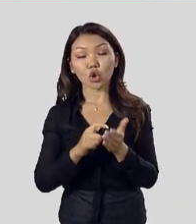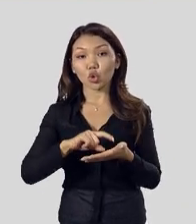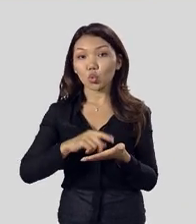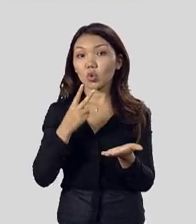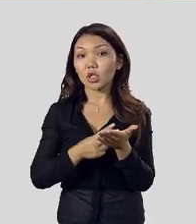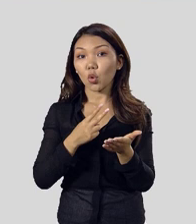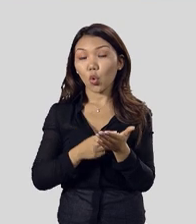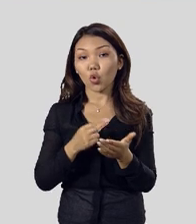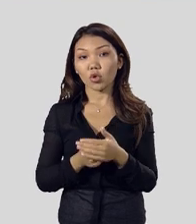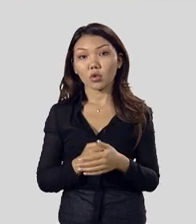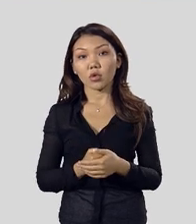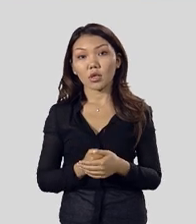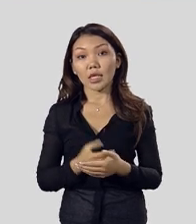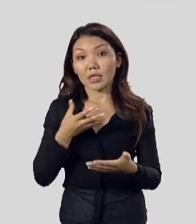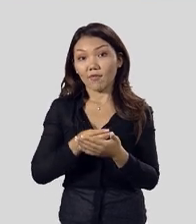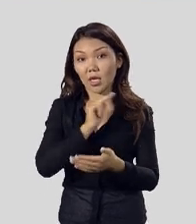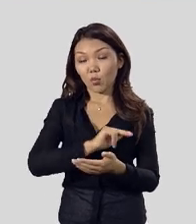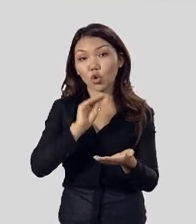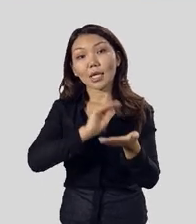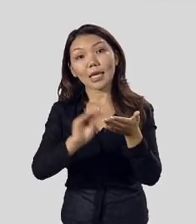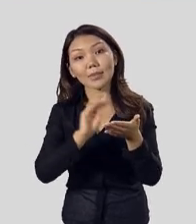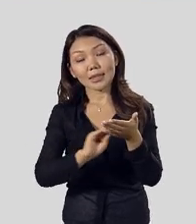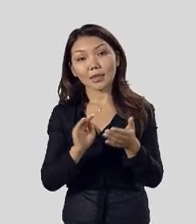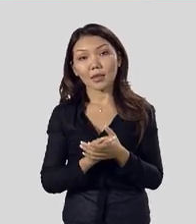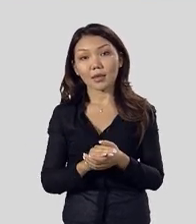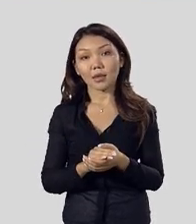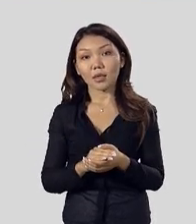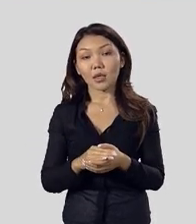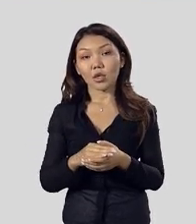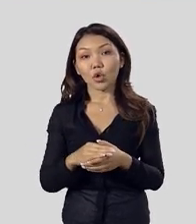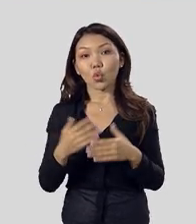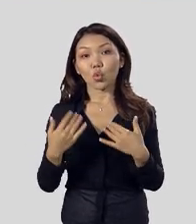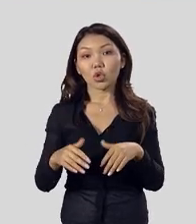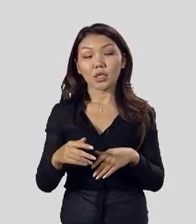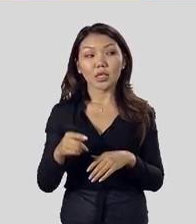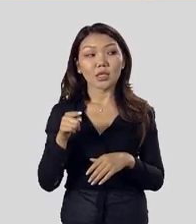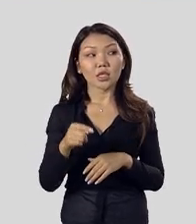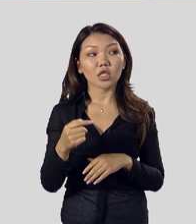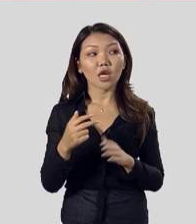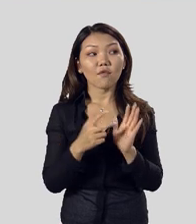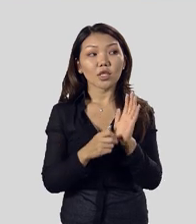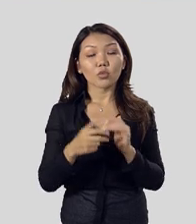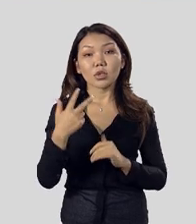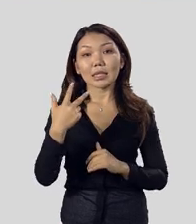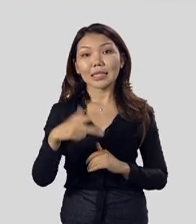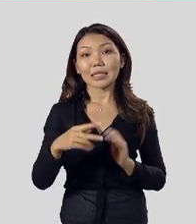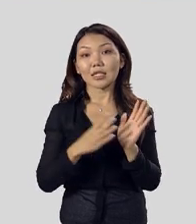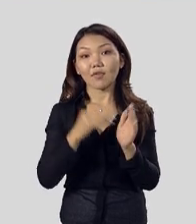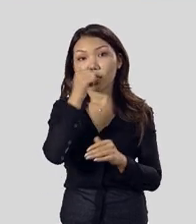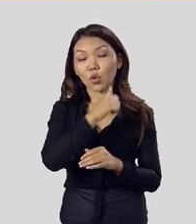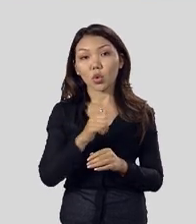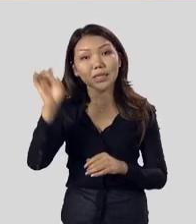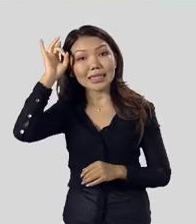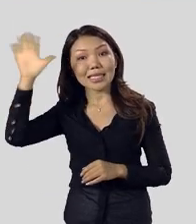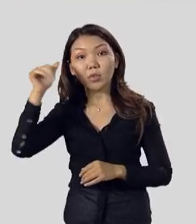работе он написал на дворе уже 1839 год знаменитый год в моей жизни